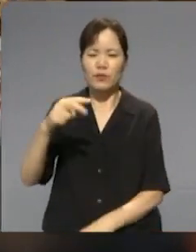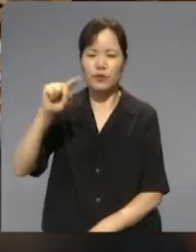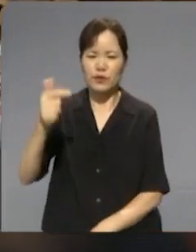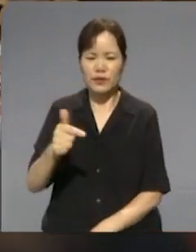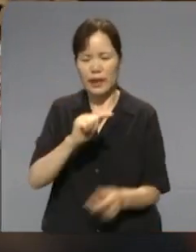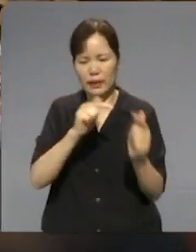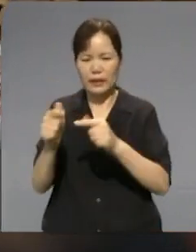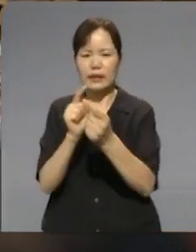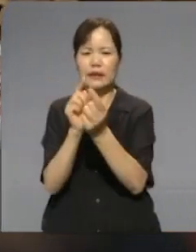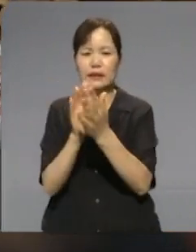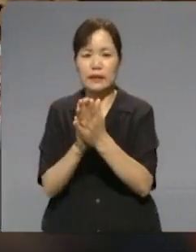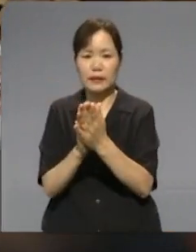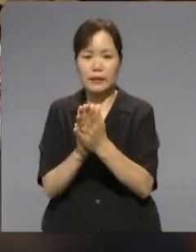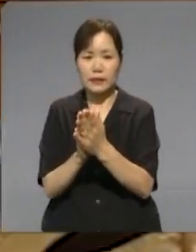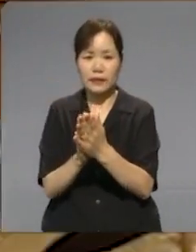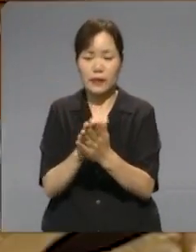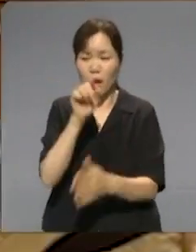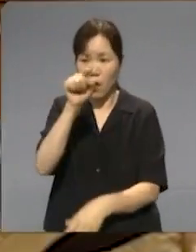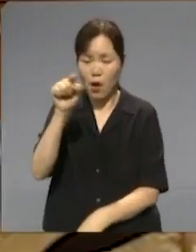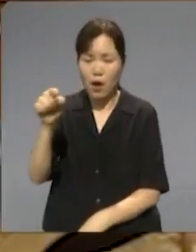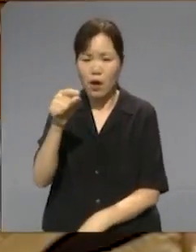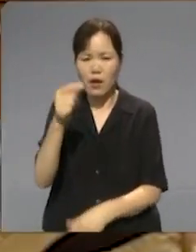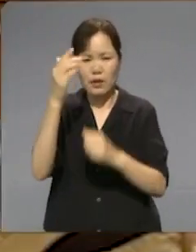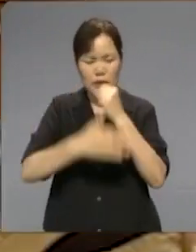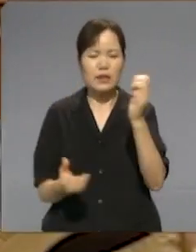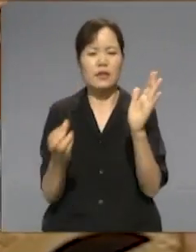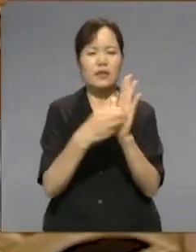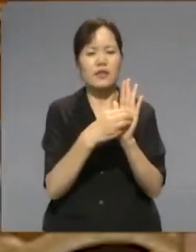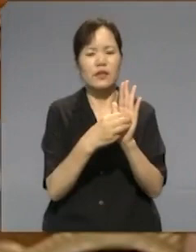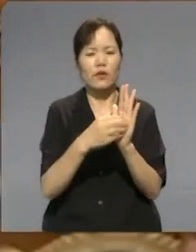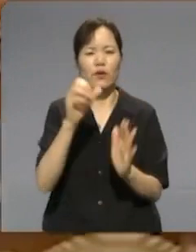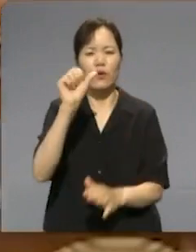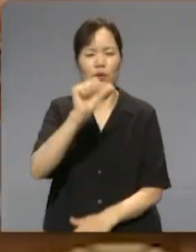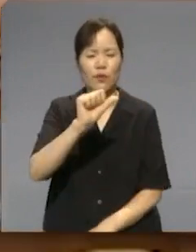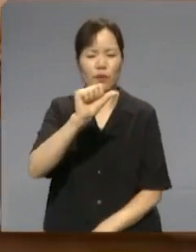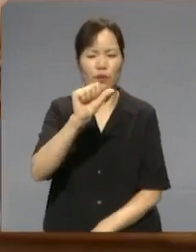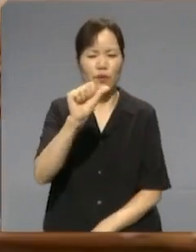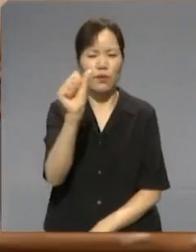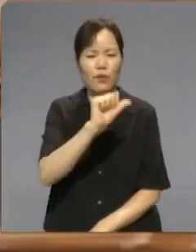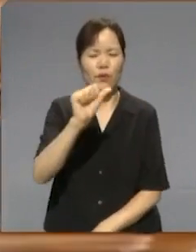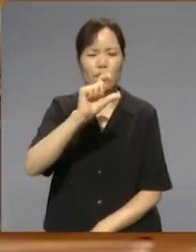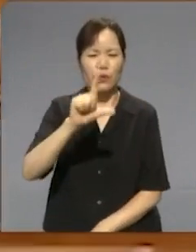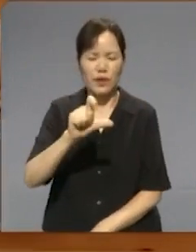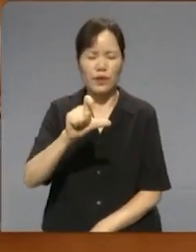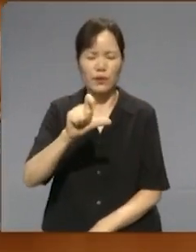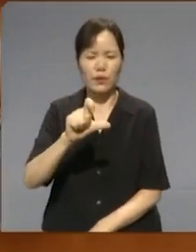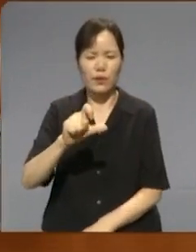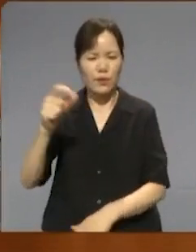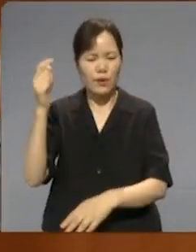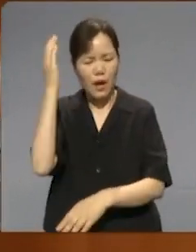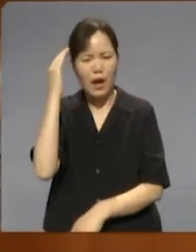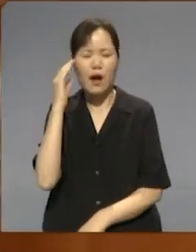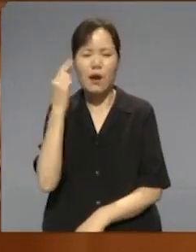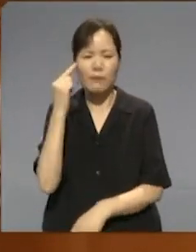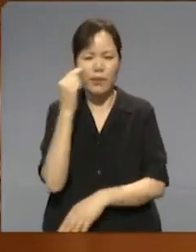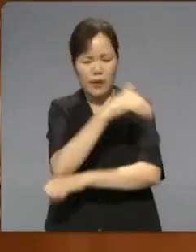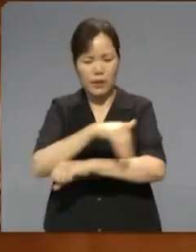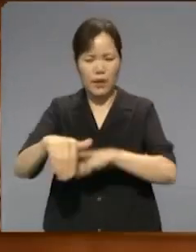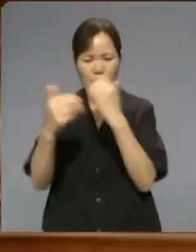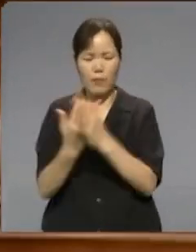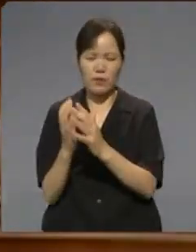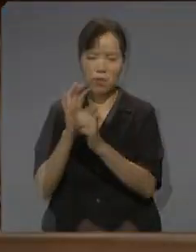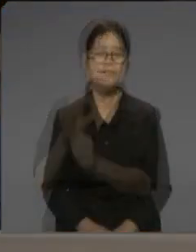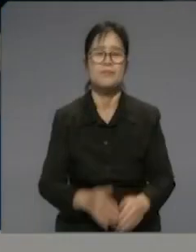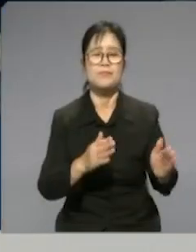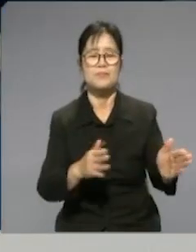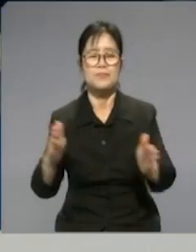직접 가리키는 사진도 싣고 작전계획 5015상 한미 반격작전을 원천 봉쇄할 수 있는 선제타격을